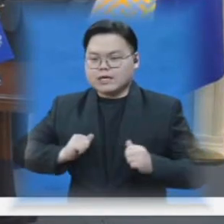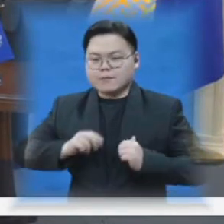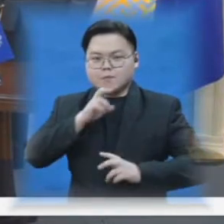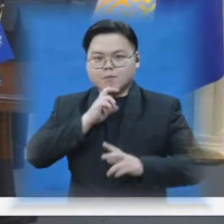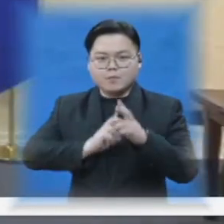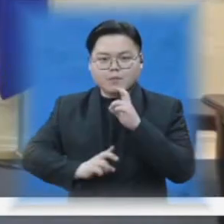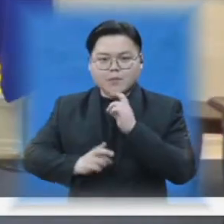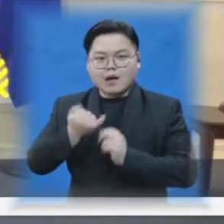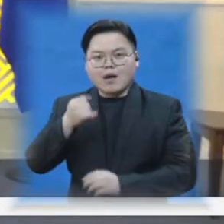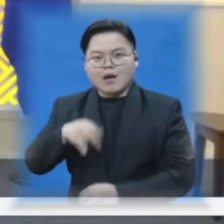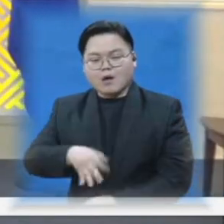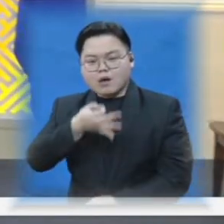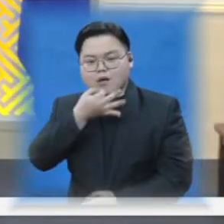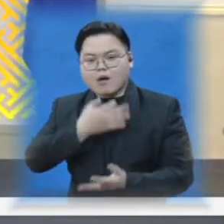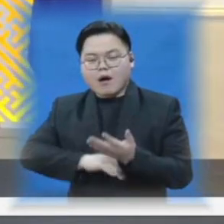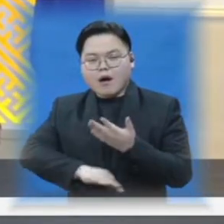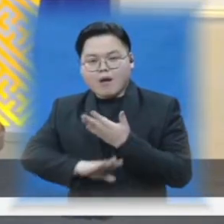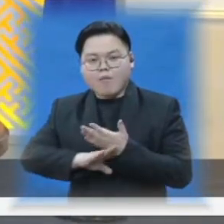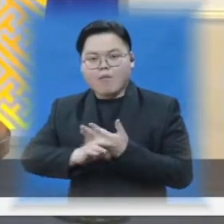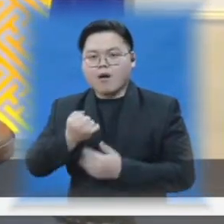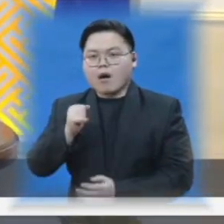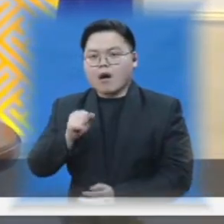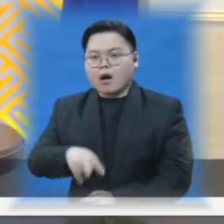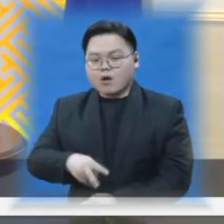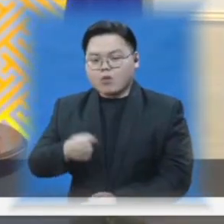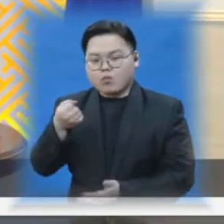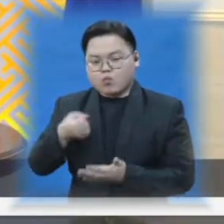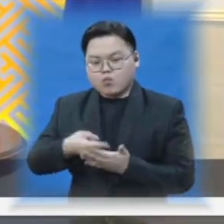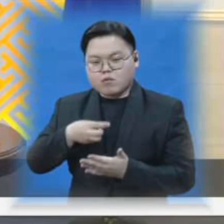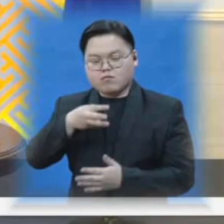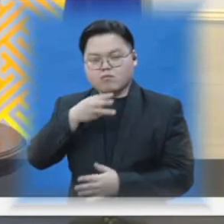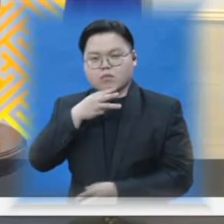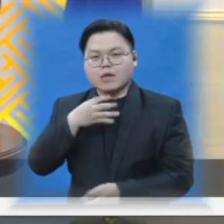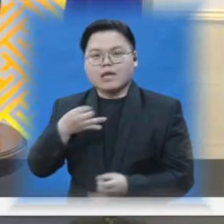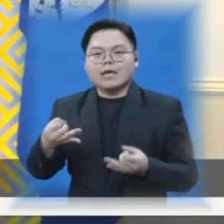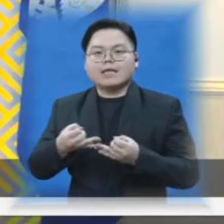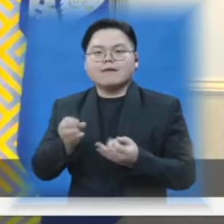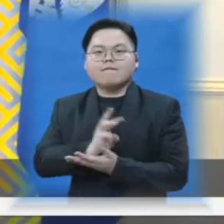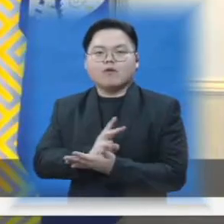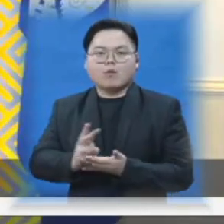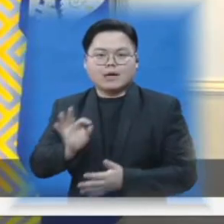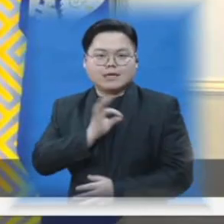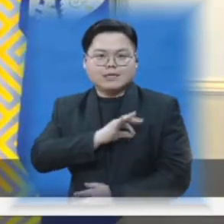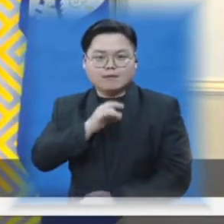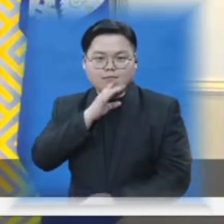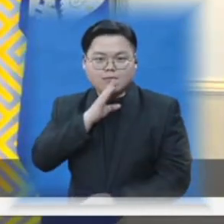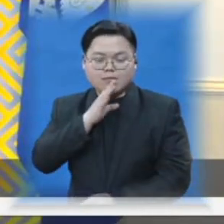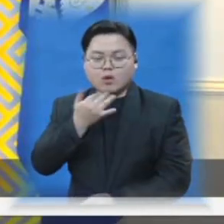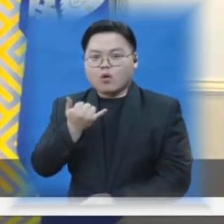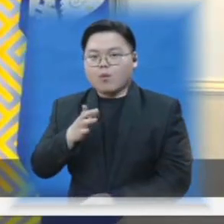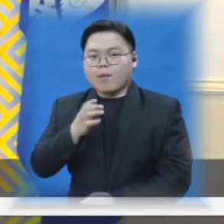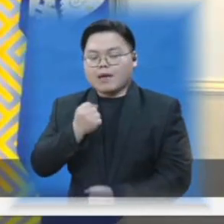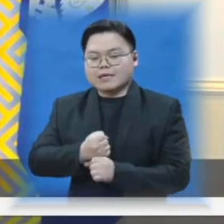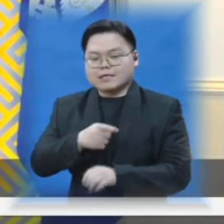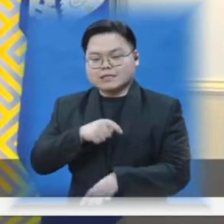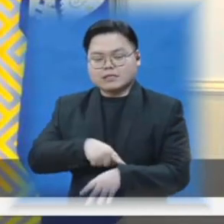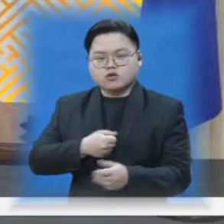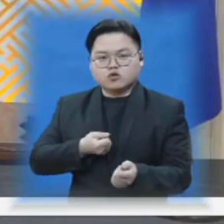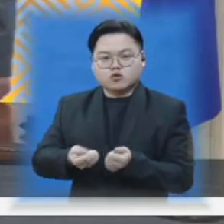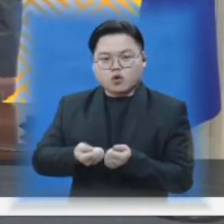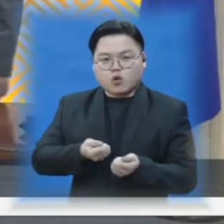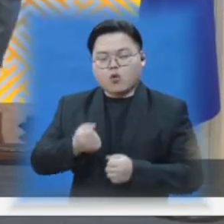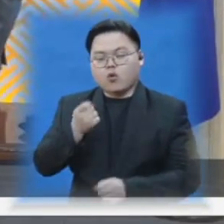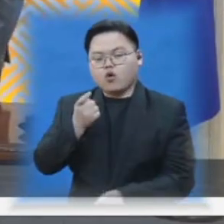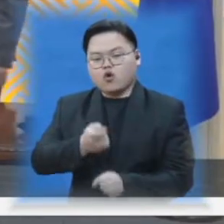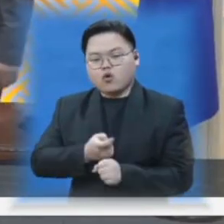аюулсаас урдлан сэргийлэх, аюул осол бүртгэх, мэдээлэх, захим сууг нэвтрүүлэх юм а. За мөн нийслэлийн хэмжээнд ажлын цагийг зохицуулах, хөдөлмөр эрхлэлтийн